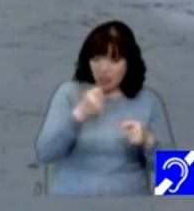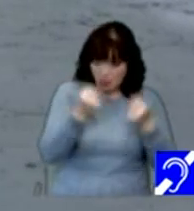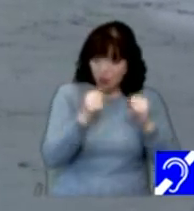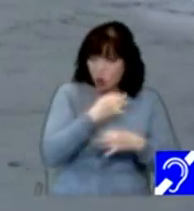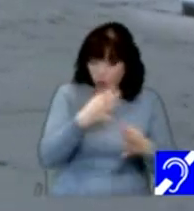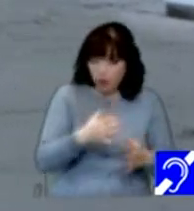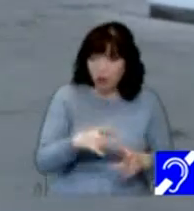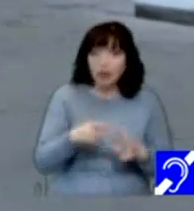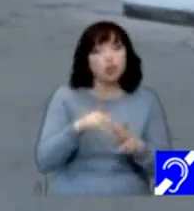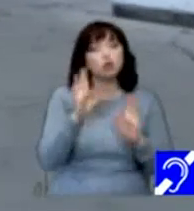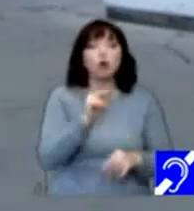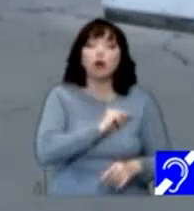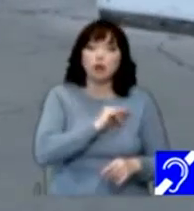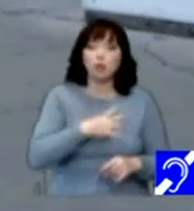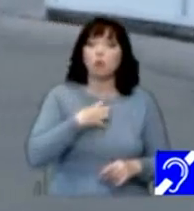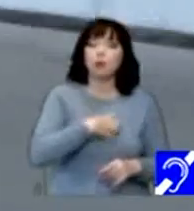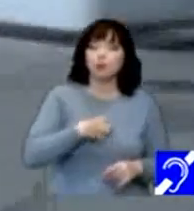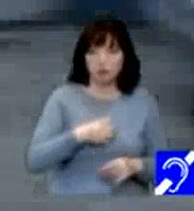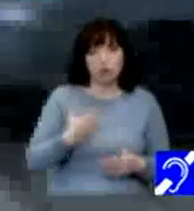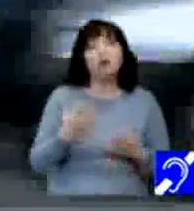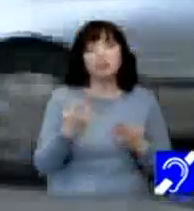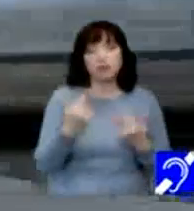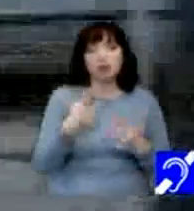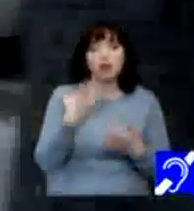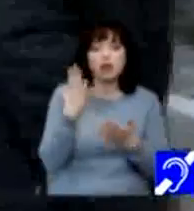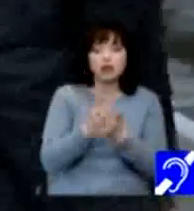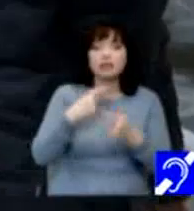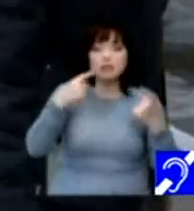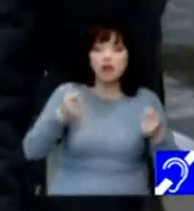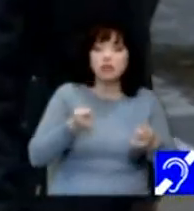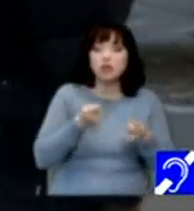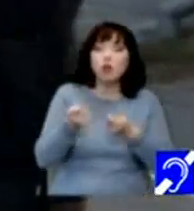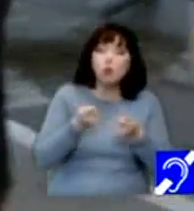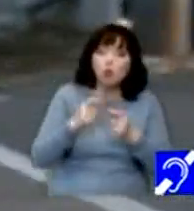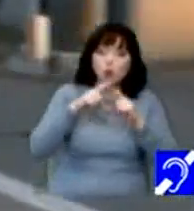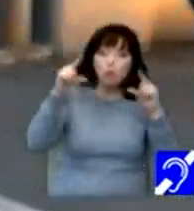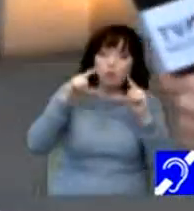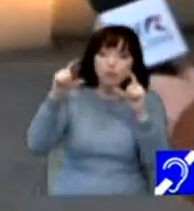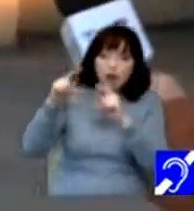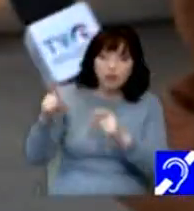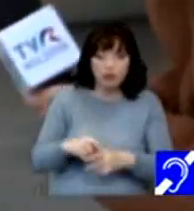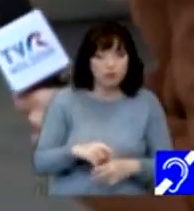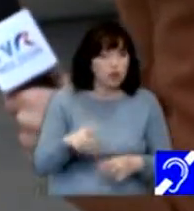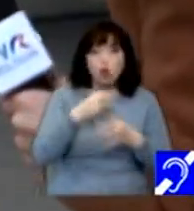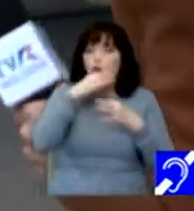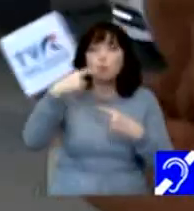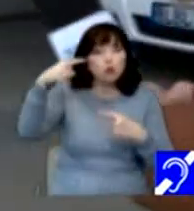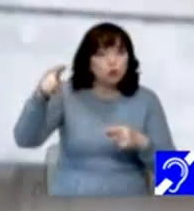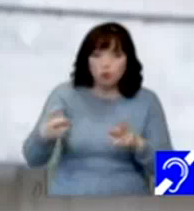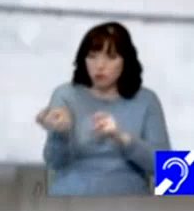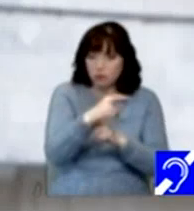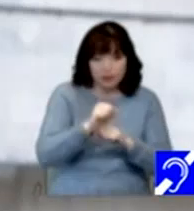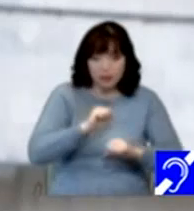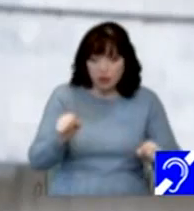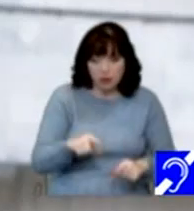Doar funcționarii primăriei parchează aici? Da, direcțiile. Adică nu permiteți la ceilalți șoferi?